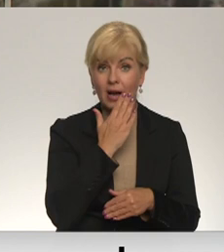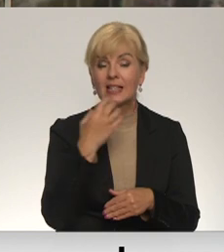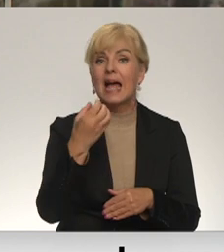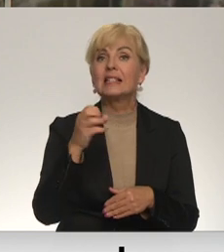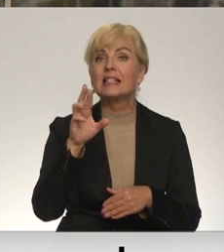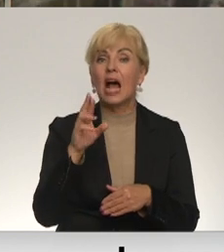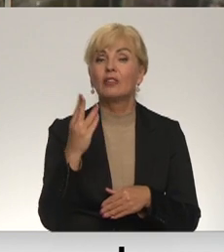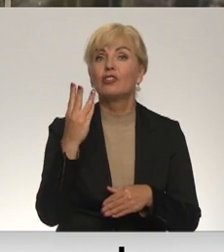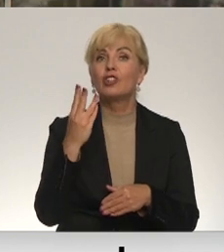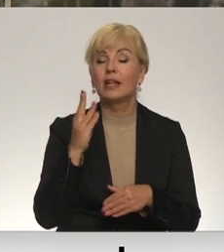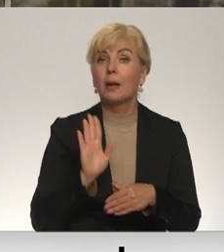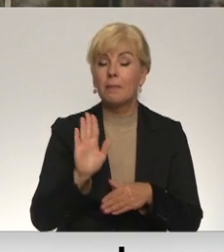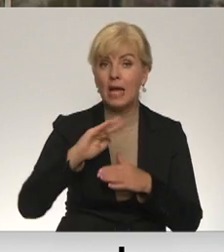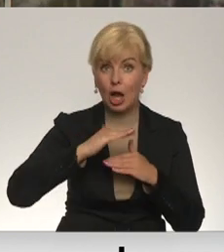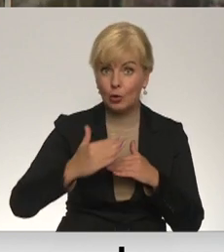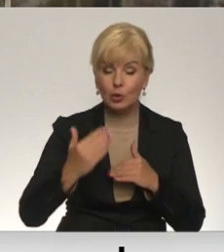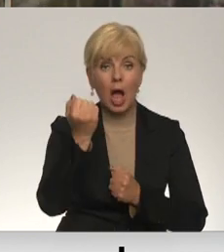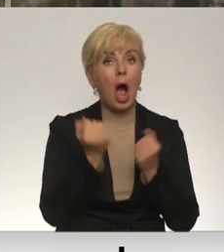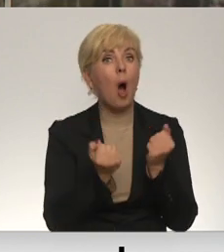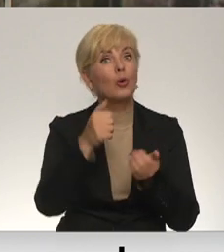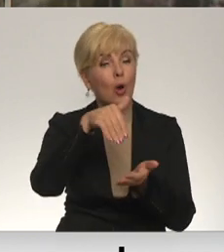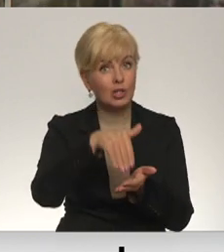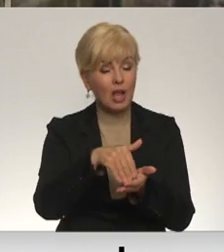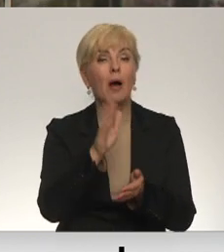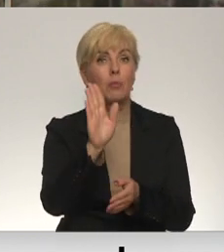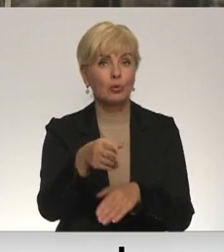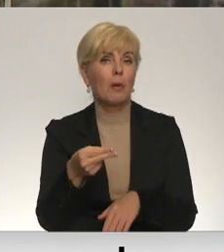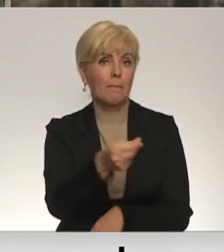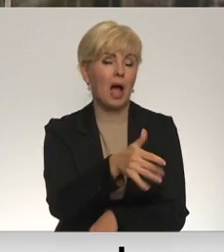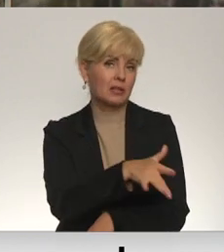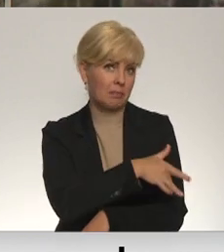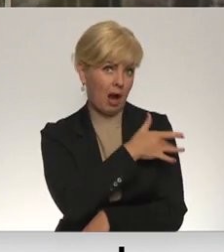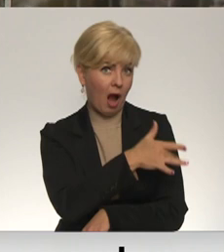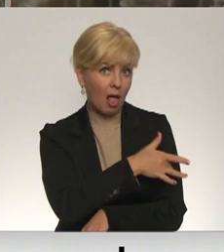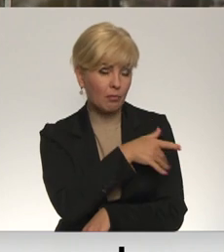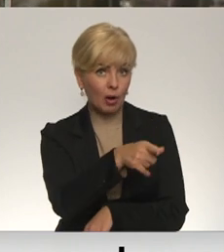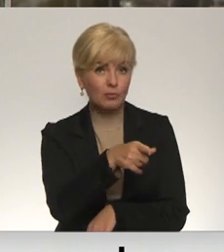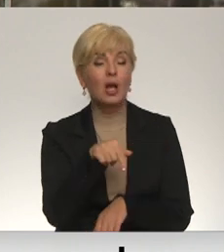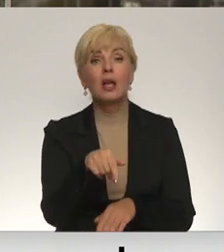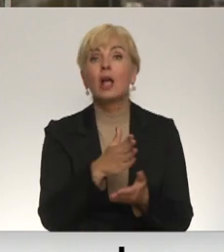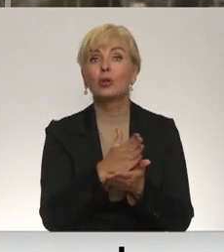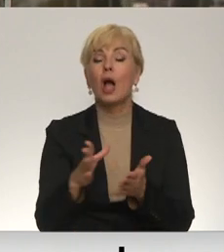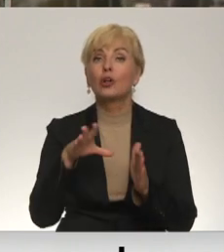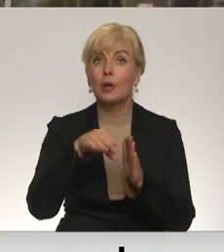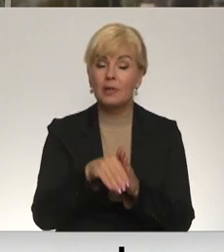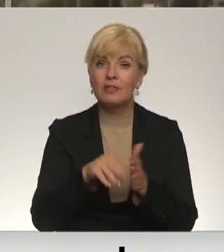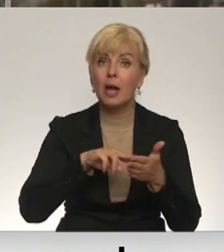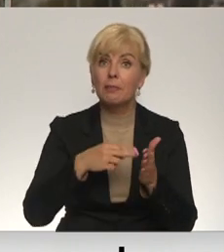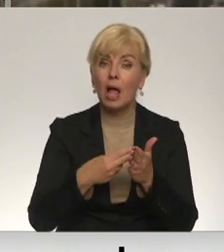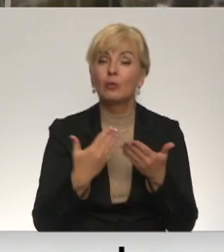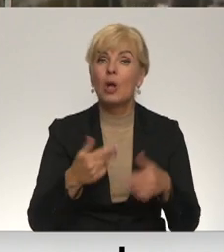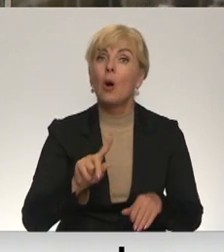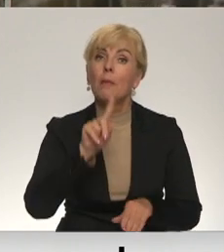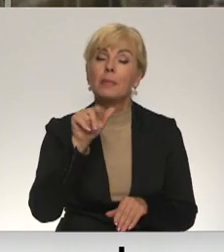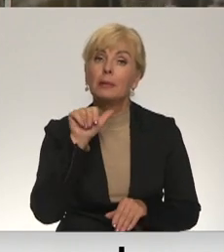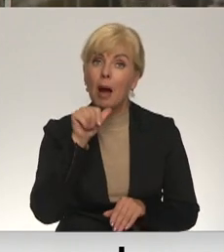Carnikavā 4 piejūras autostāvvietas kļūst par maksas auto novietnēm. Šādu kārtību ieviest bijis plānots jau no 1.